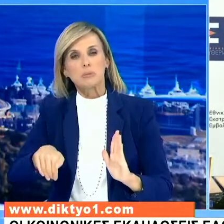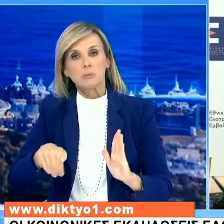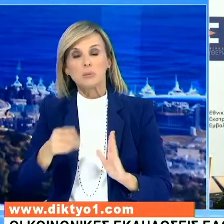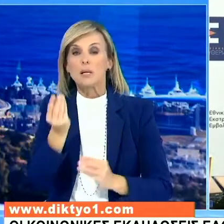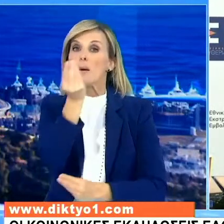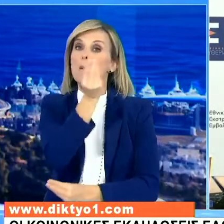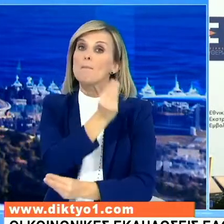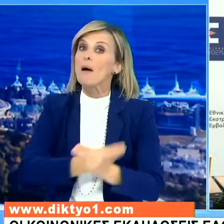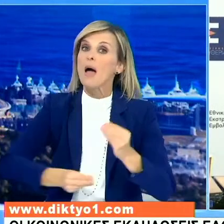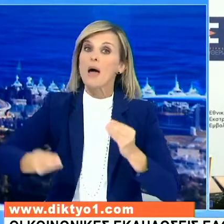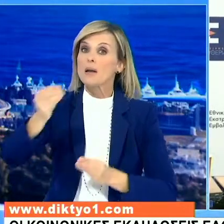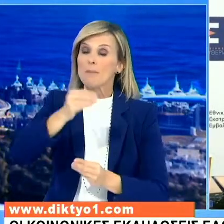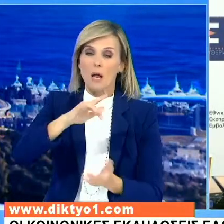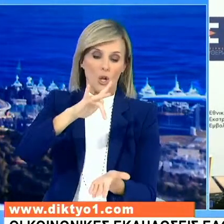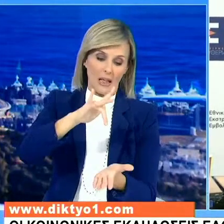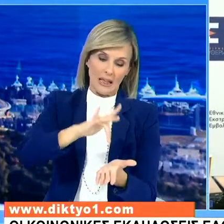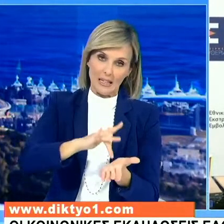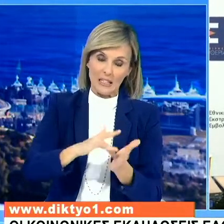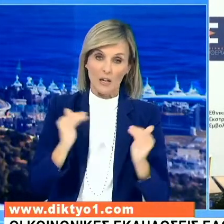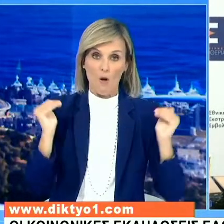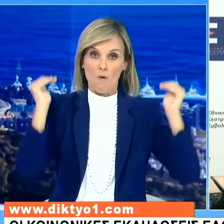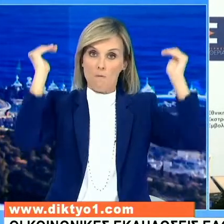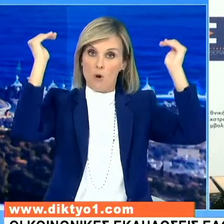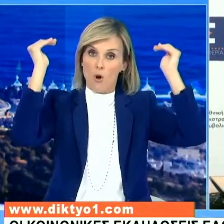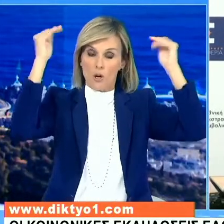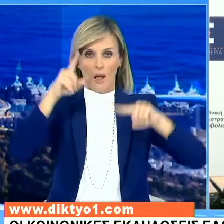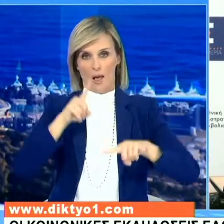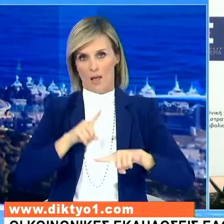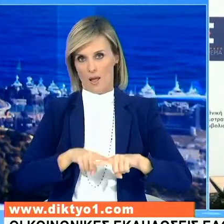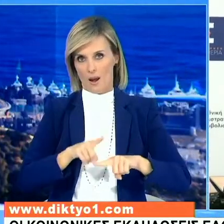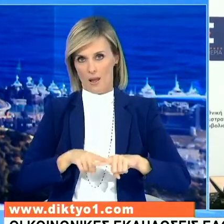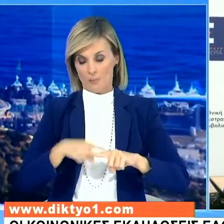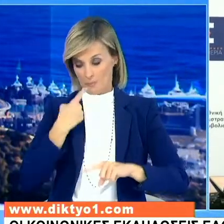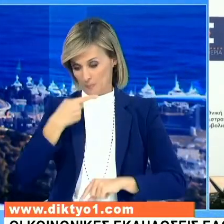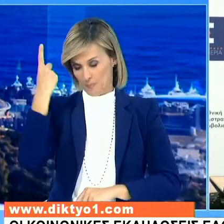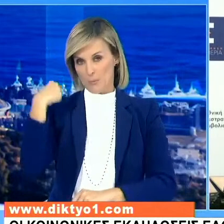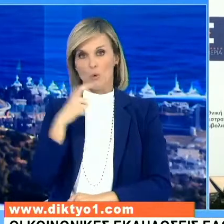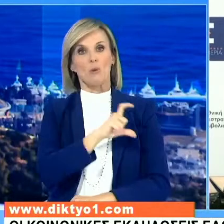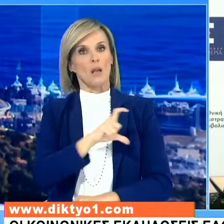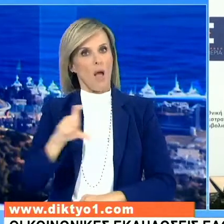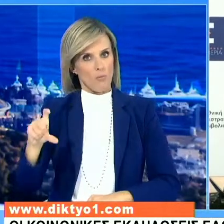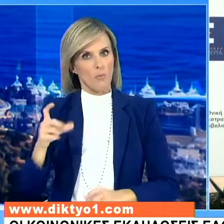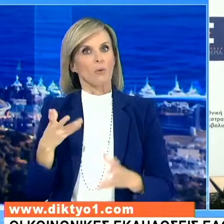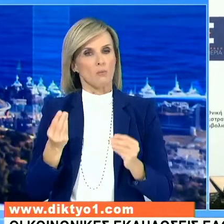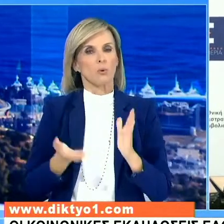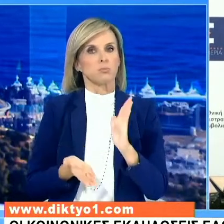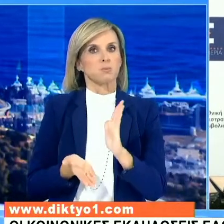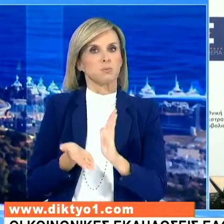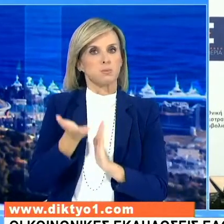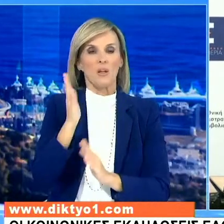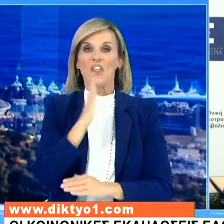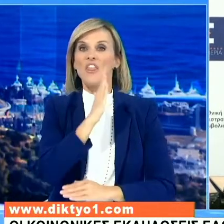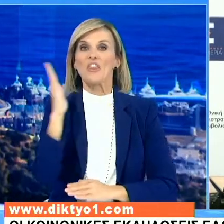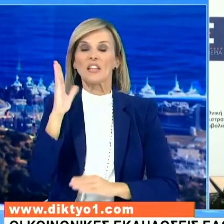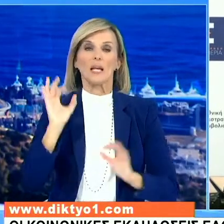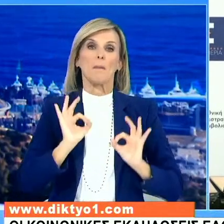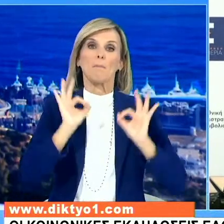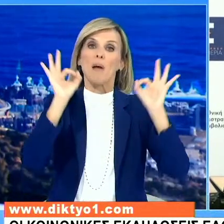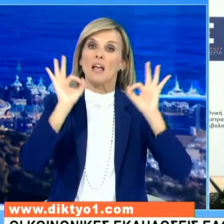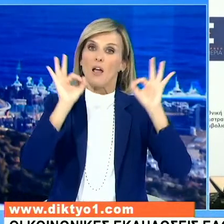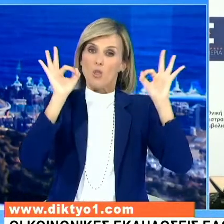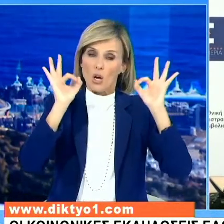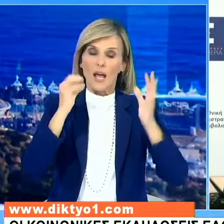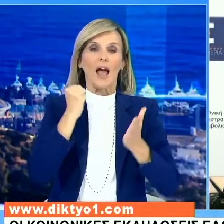κεντρική και βόρεια Ελλάδα. Την εβδομάδα που μας πέρασε, είδαμε αυξητικές τάσεις στη Δυτική Μακεδονία και τη Θεσσαλία,